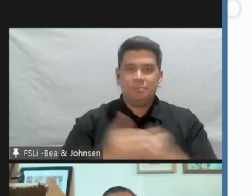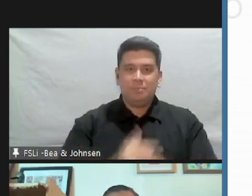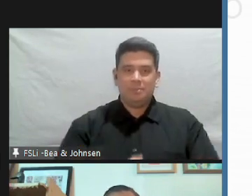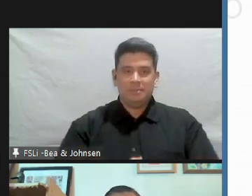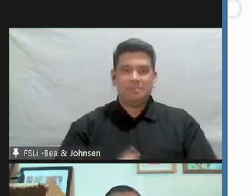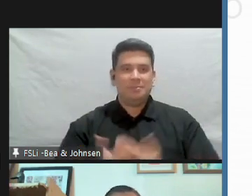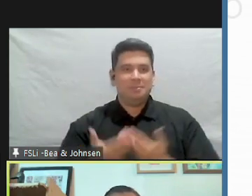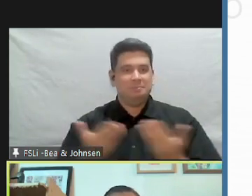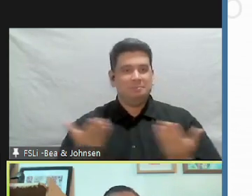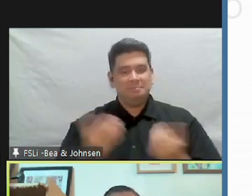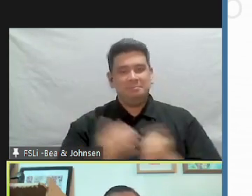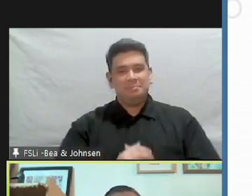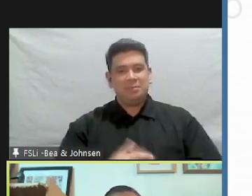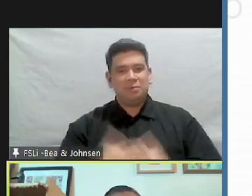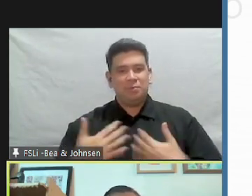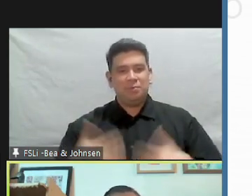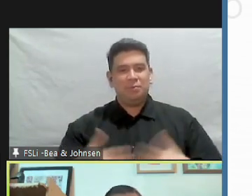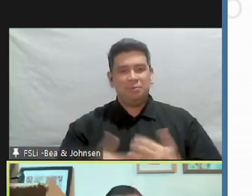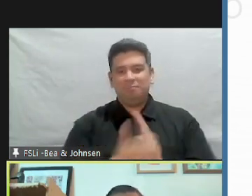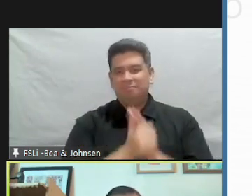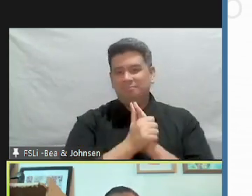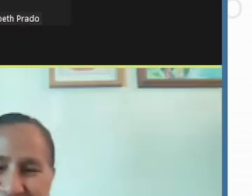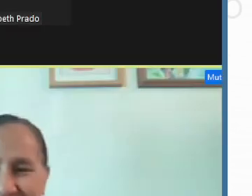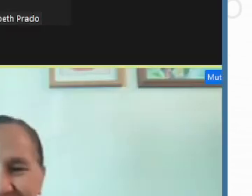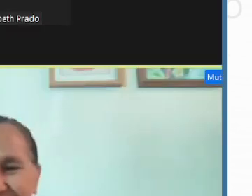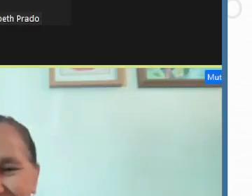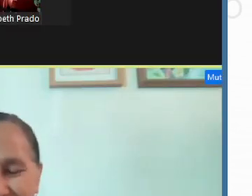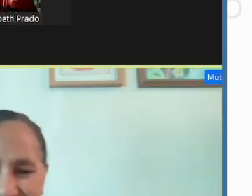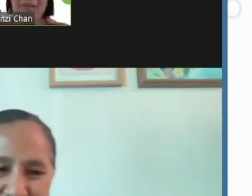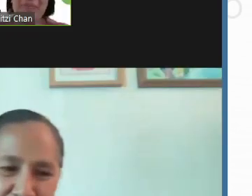education. Salamat din po.